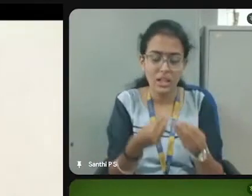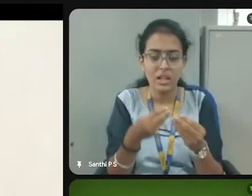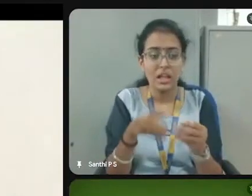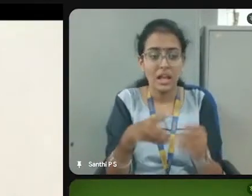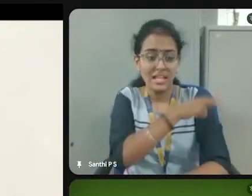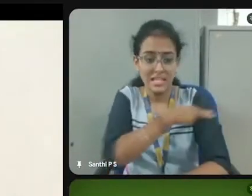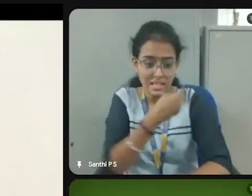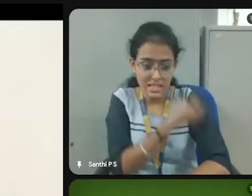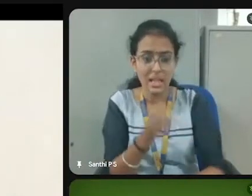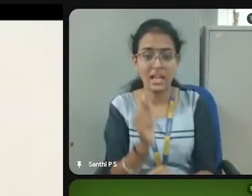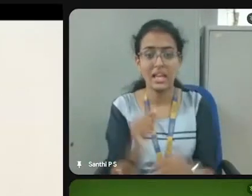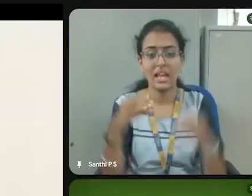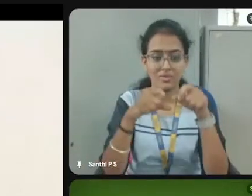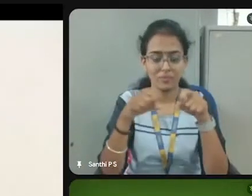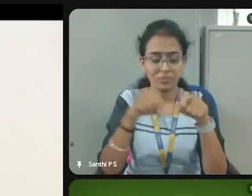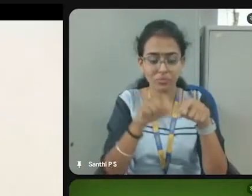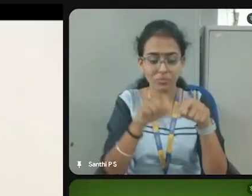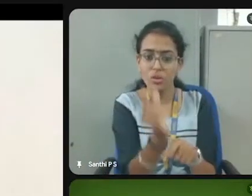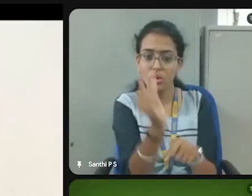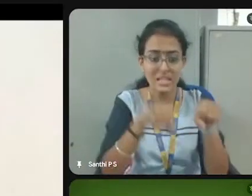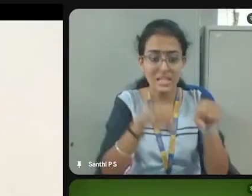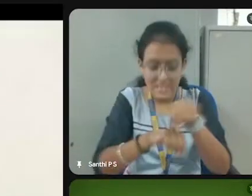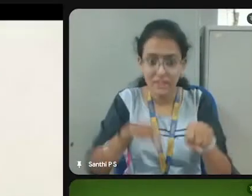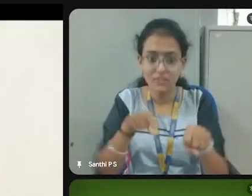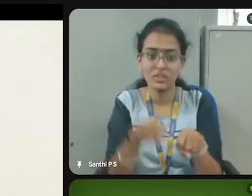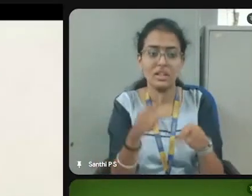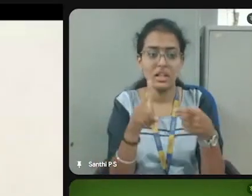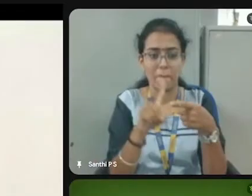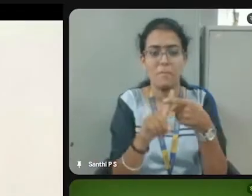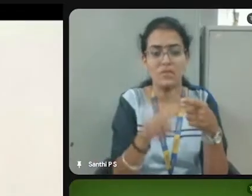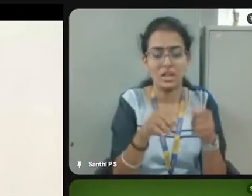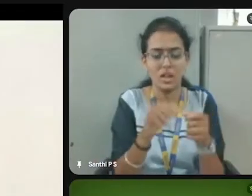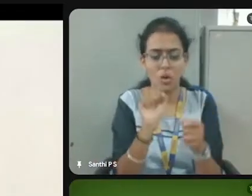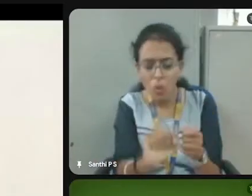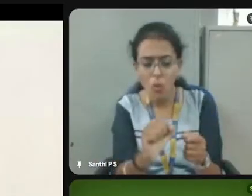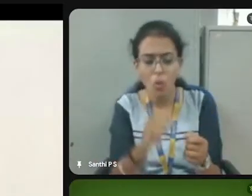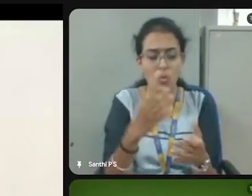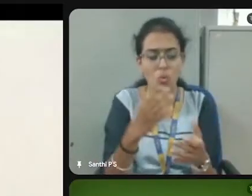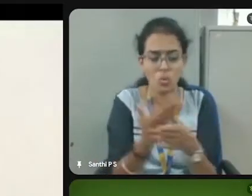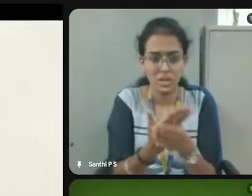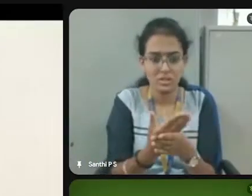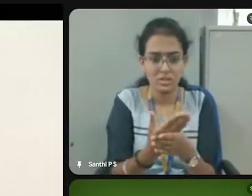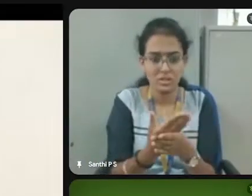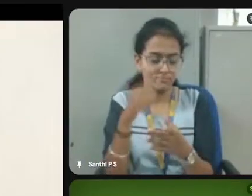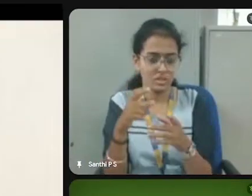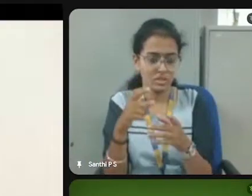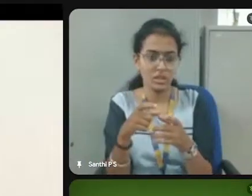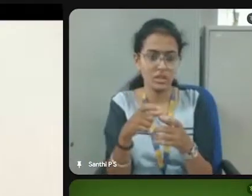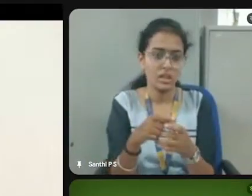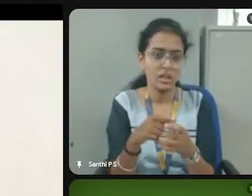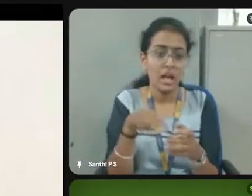ബോർഡ് സർട്ടിഫിക്കറ്റുമാണ് ഇവരുടെ ആധികാരിക രേഖയായി നമ്മൾ കണക്കാക്കുന്നത്. ഇതിന്റെ അടിസ്ഥാനത്തിലാണ് കുട്ടിക്ക്